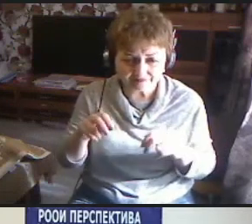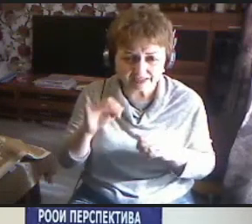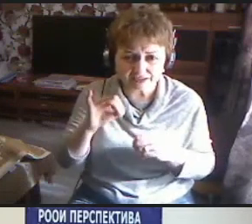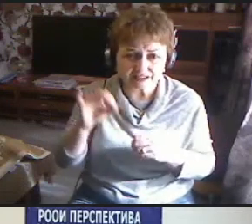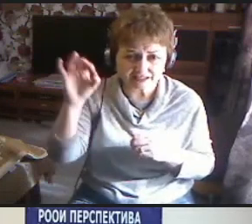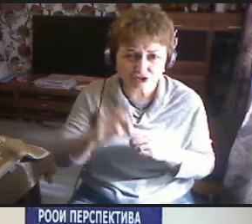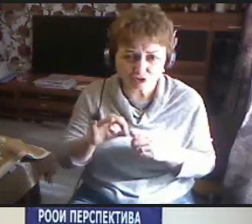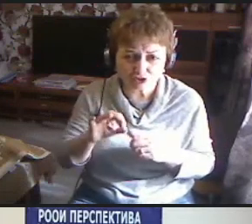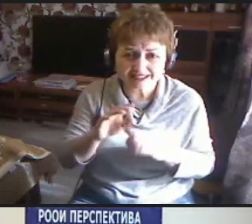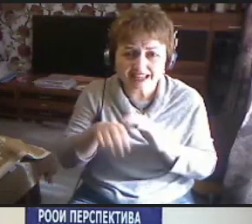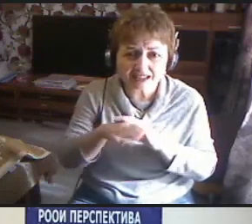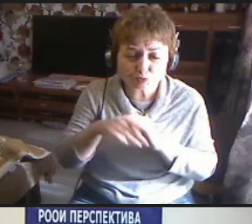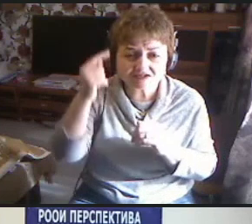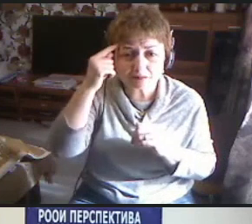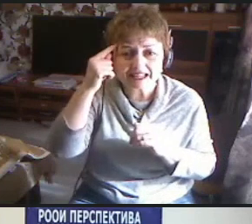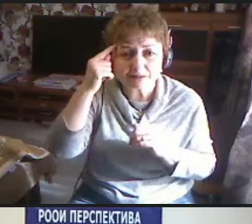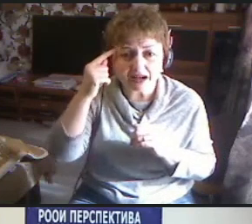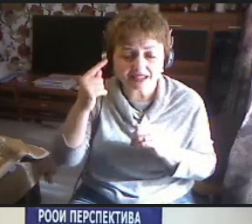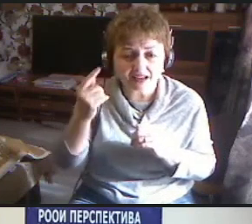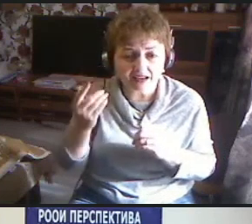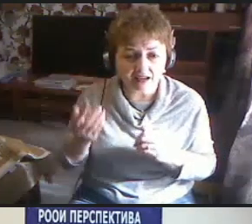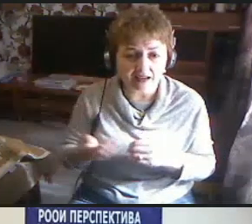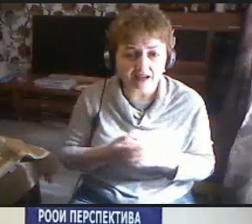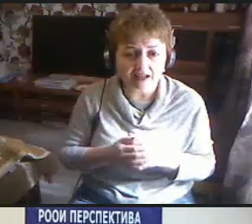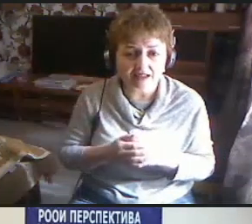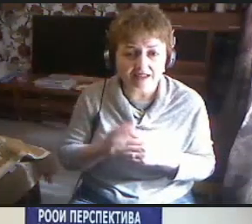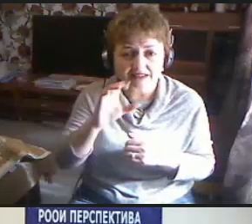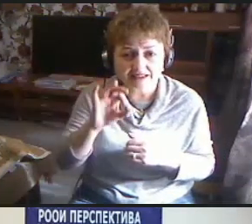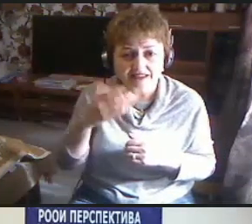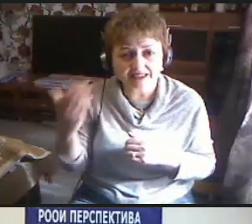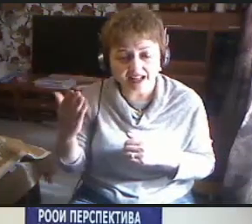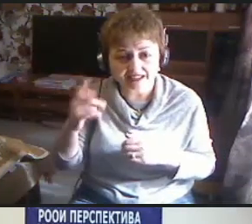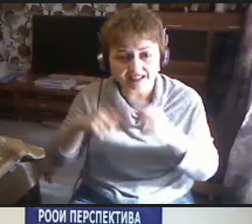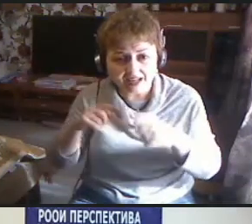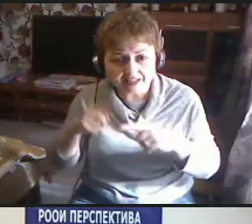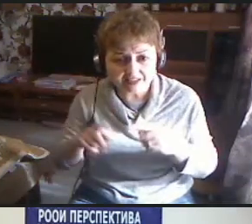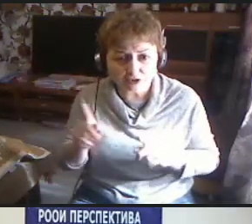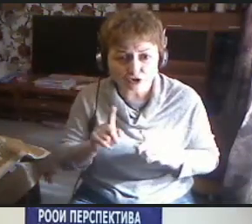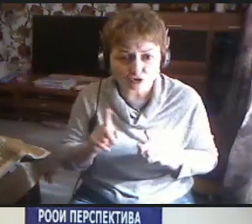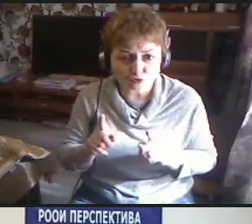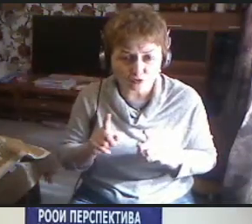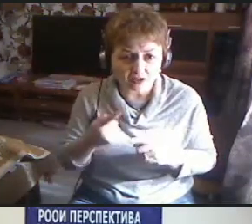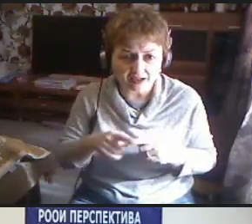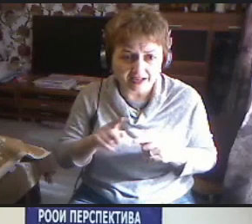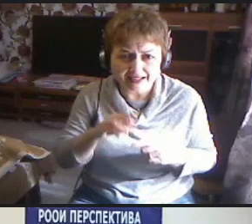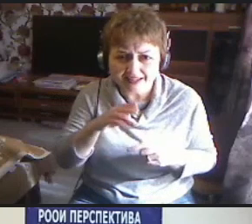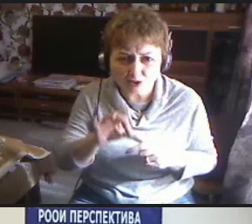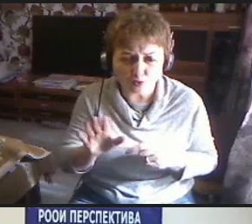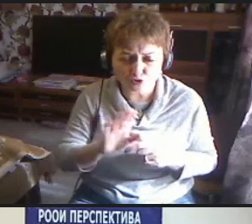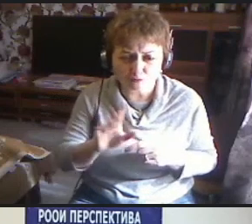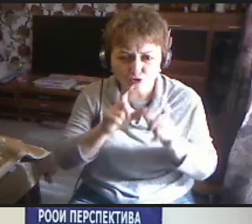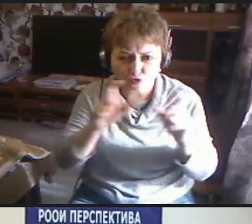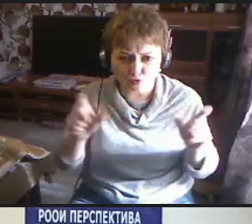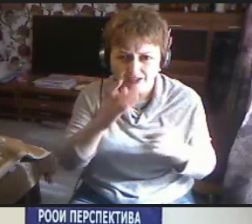зачастую именно из-за отсутствия понимания со стороны родителей, да, что это не то, чтобы